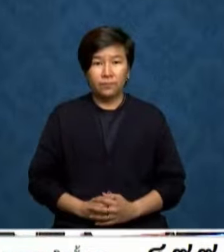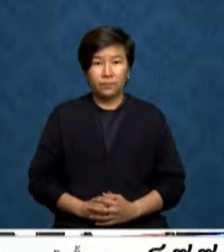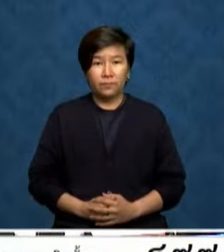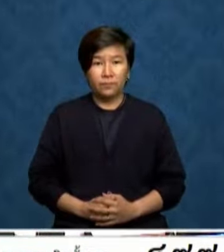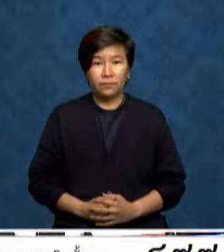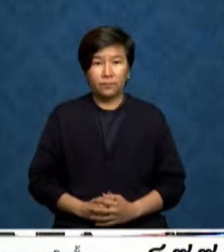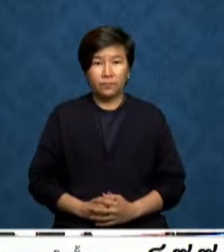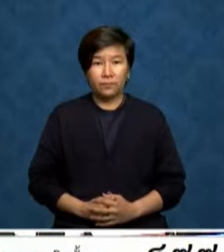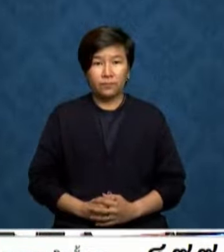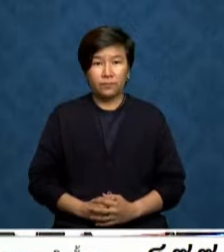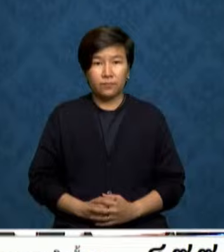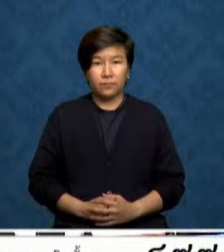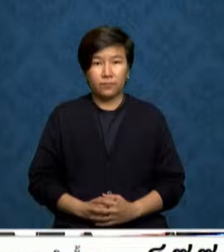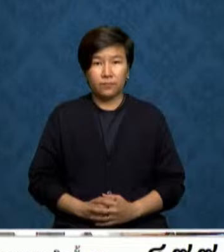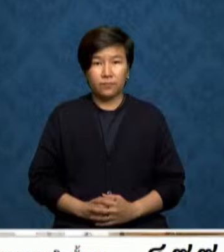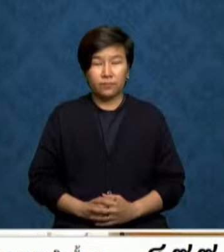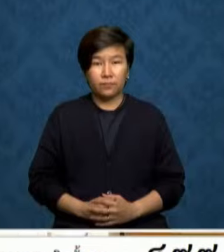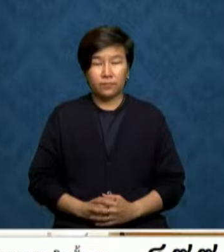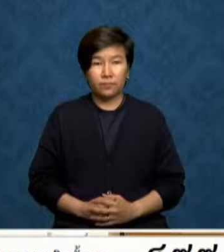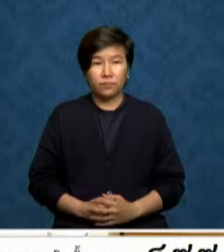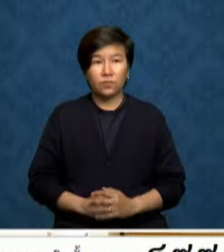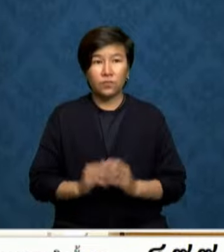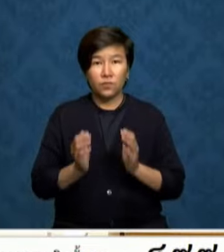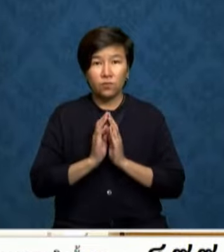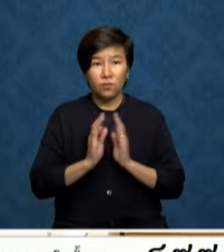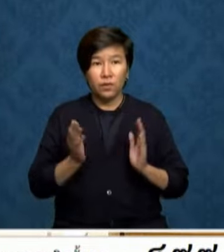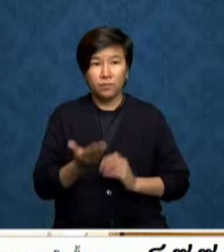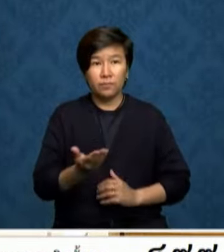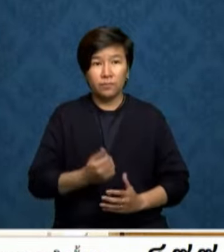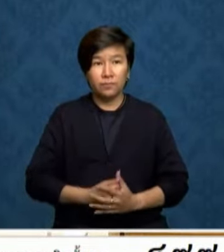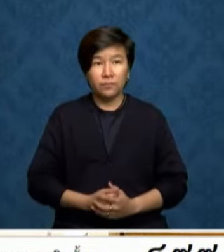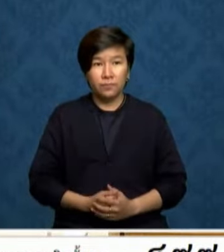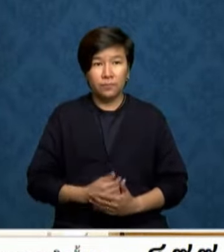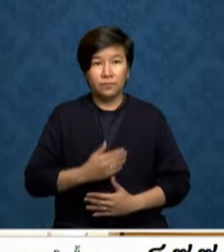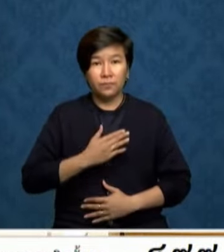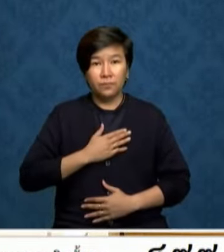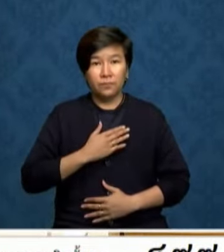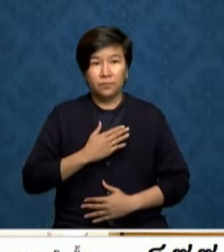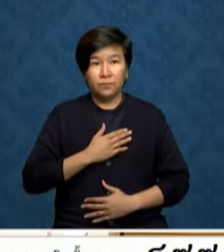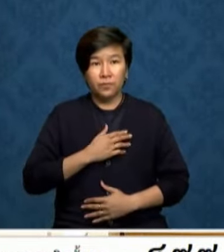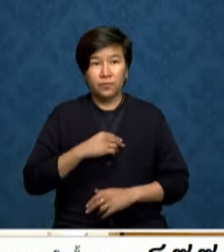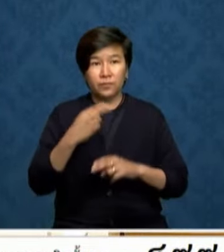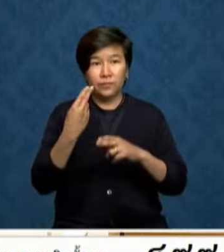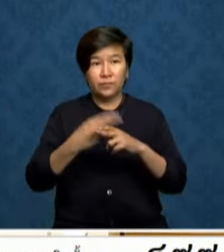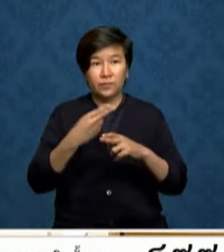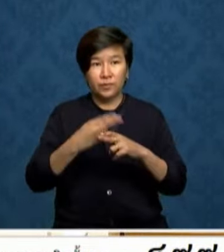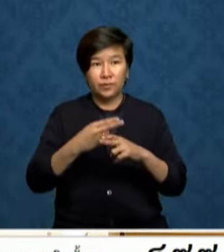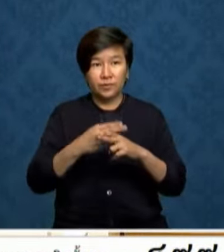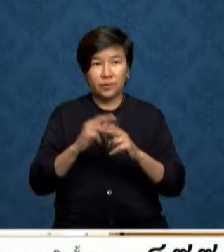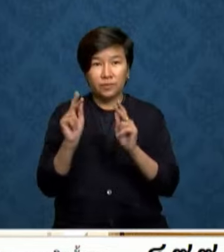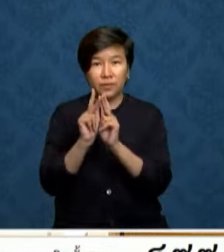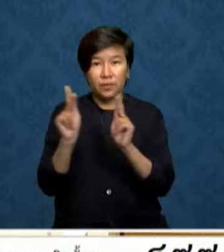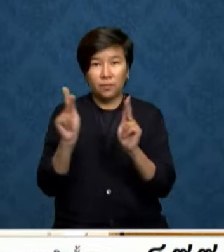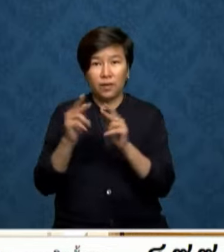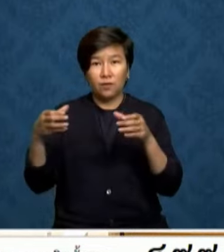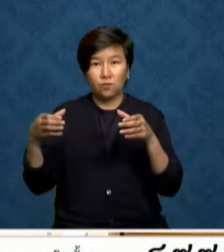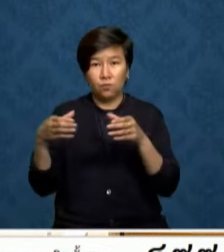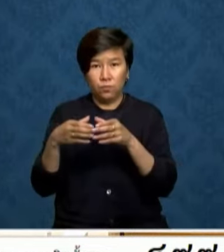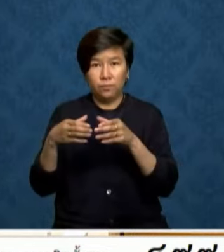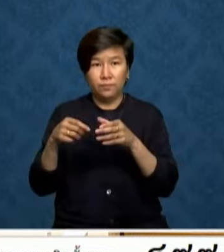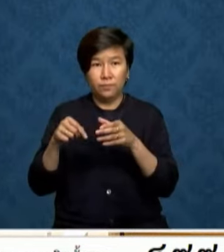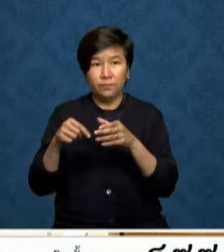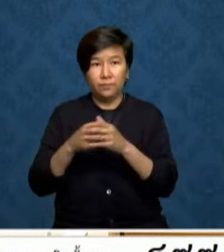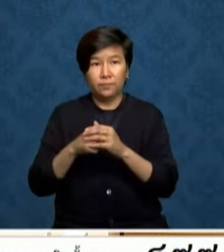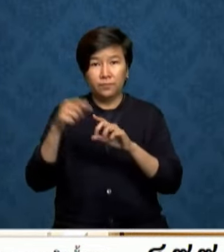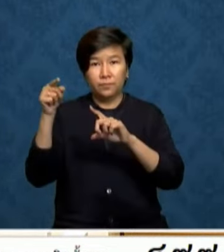ครับขอบคุณครับในส่วนตัวของผมเองนะครับก็มีชื่ออยู่ในกรรมการบริหารพรรคในพร